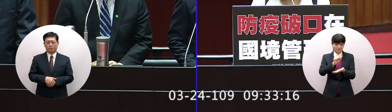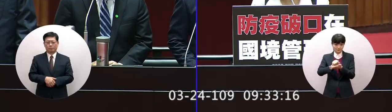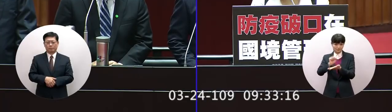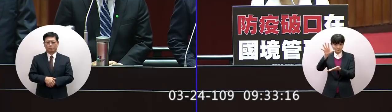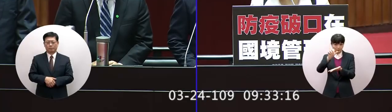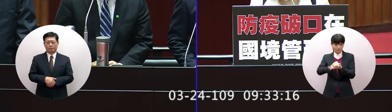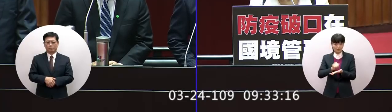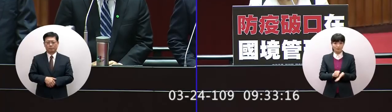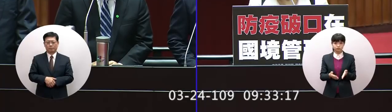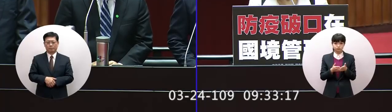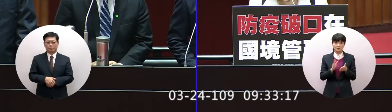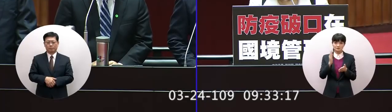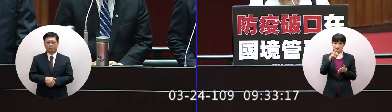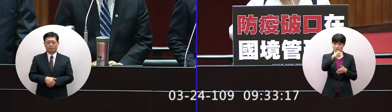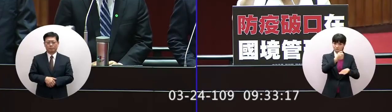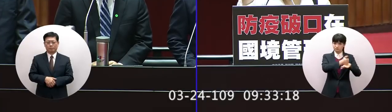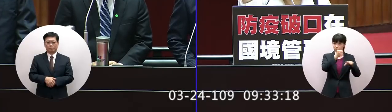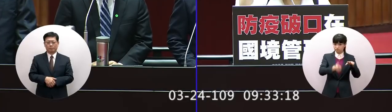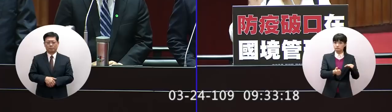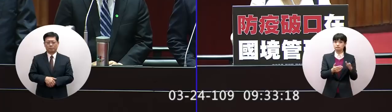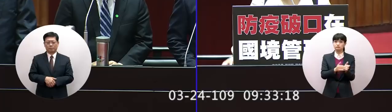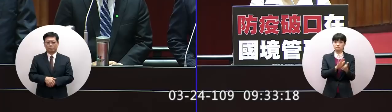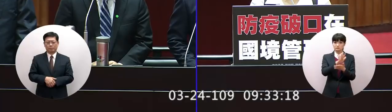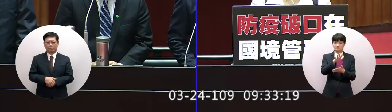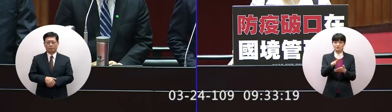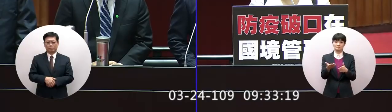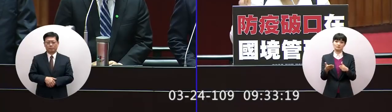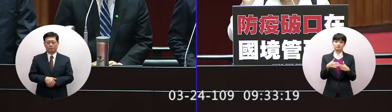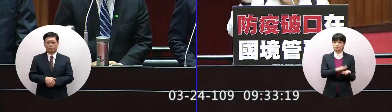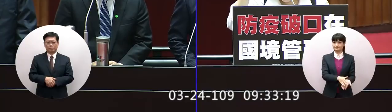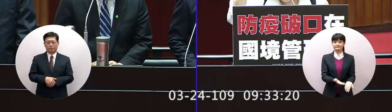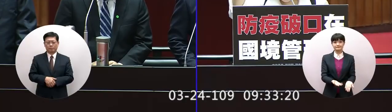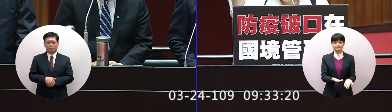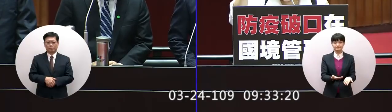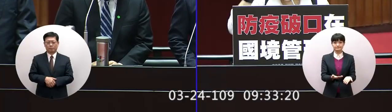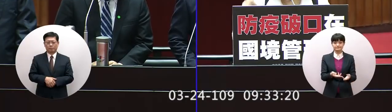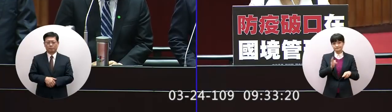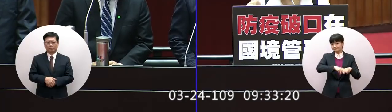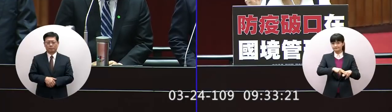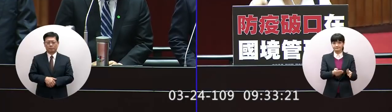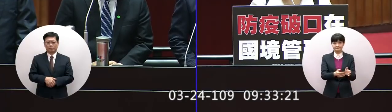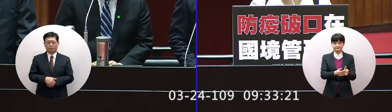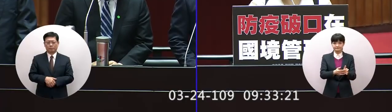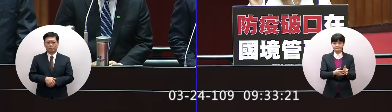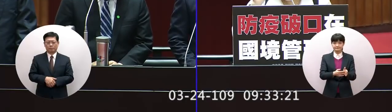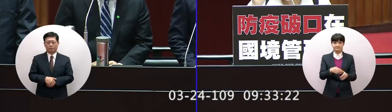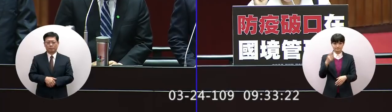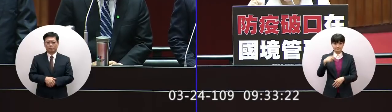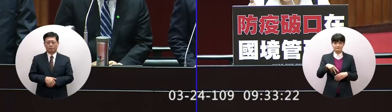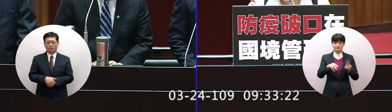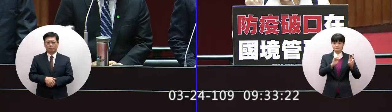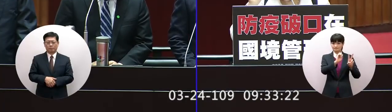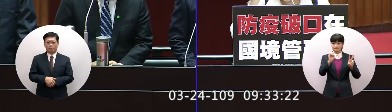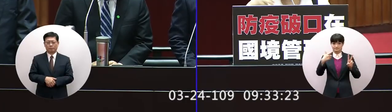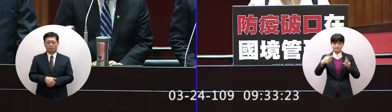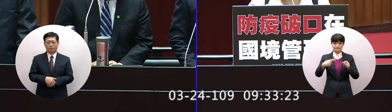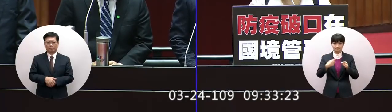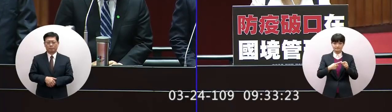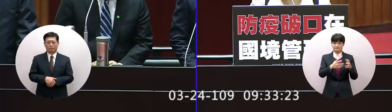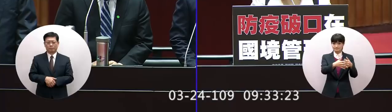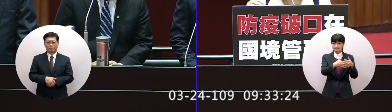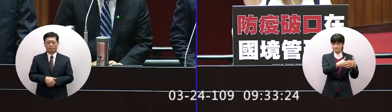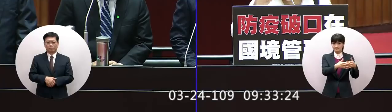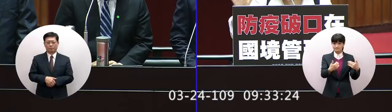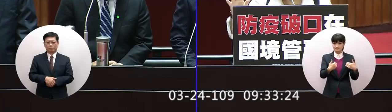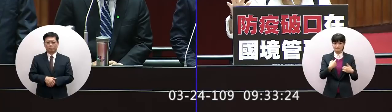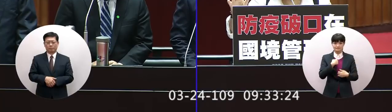就不再运作了，也是您在 2006年，美国把我们